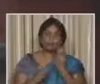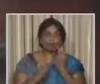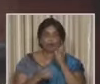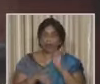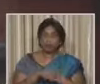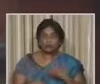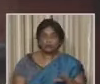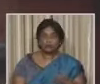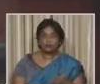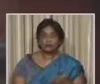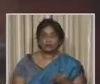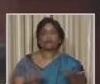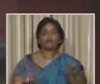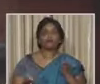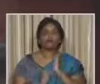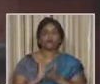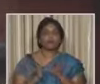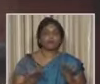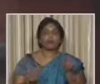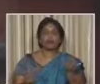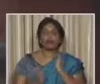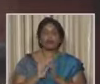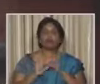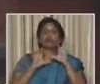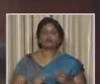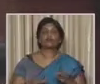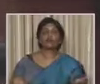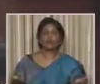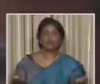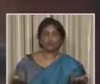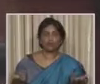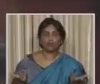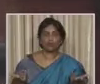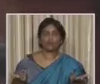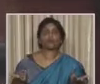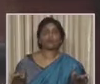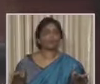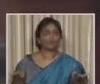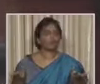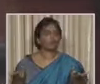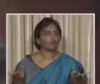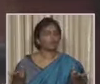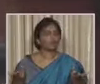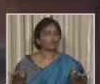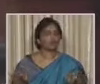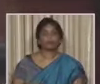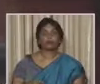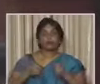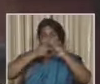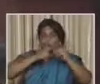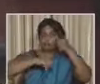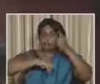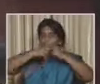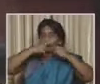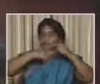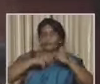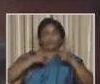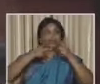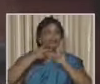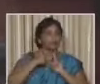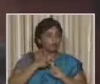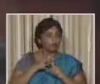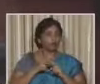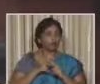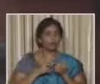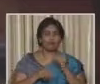மேற்கொள்ளப்பட்டதா? எங்கே மலடு கொத்து? அதன் உரிமையாளர்கள் எங்கே? ஒவ்வொன்றாக கட்டியெழுப்புகின்றார்கள். அடுத்ததாக மலட்டு